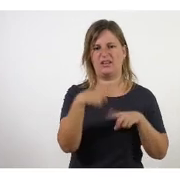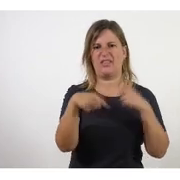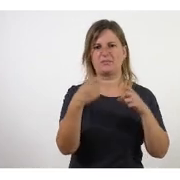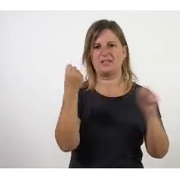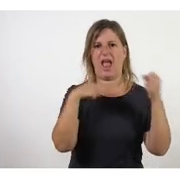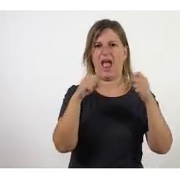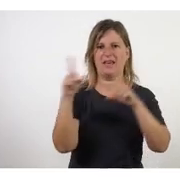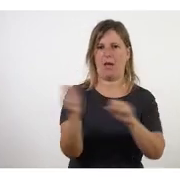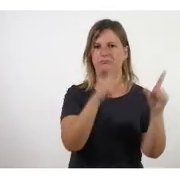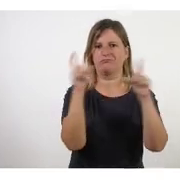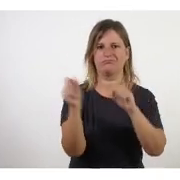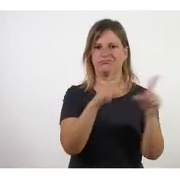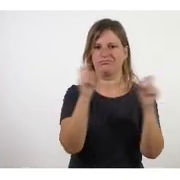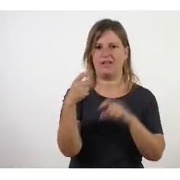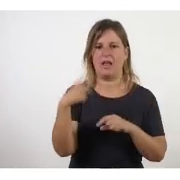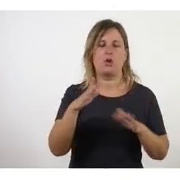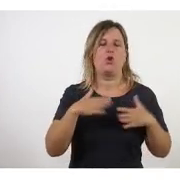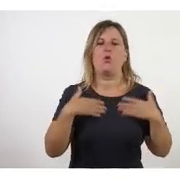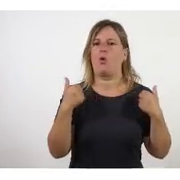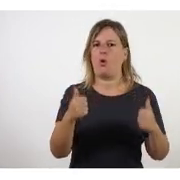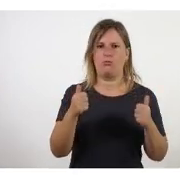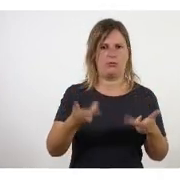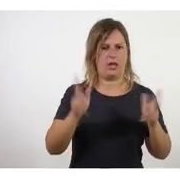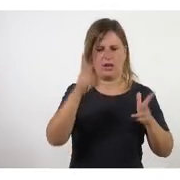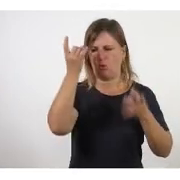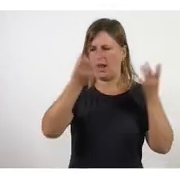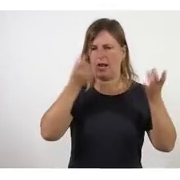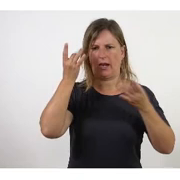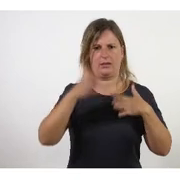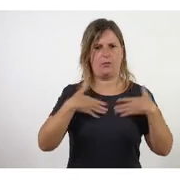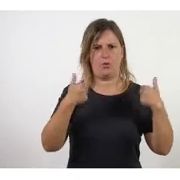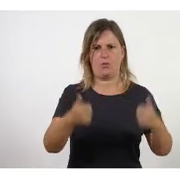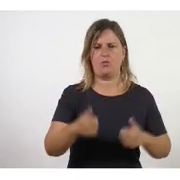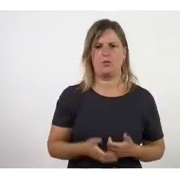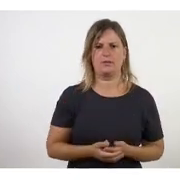vaja, que pots fer-ho com vulguis. Aquí hi ha llibertat creativa, faltaria més.